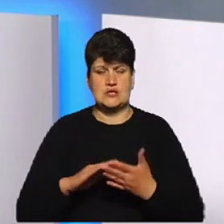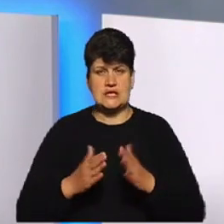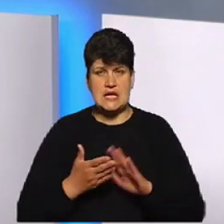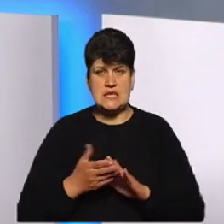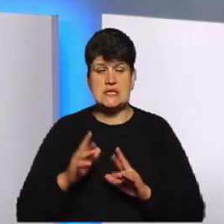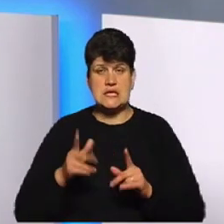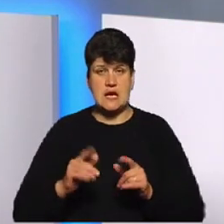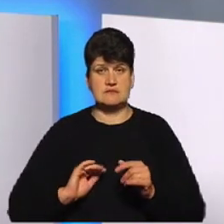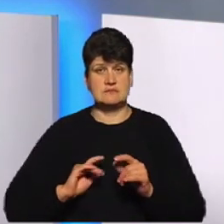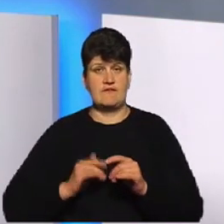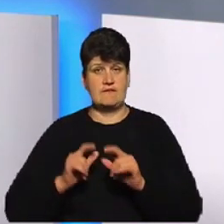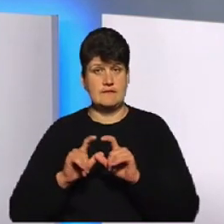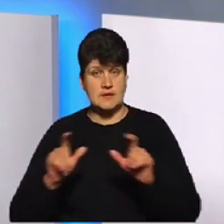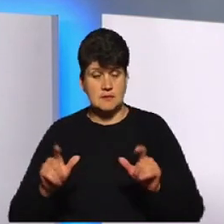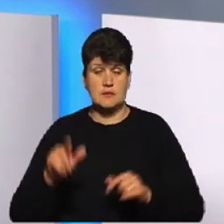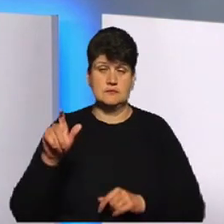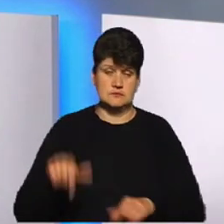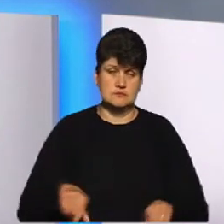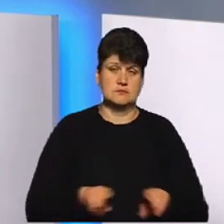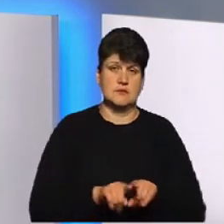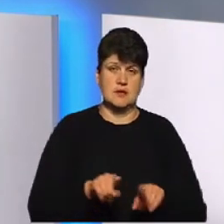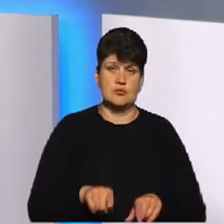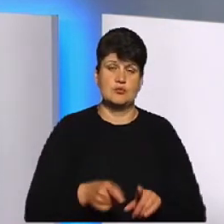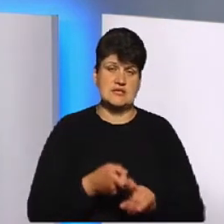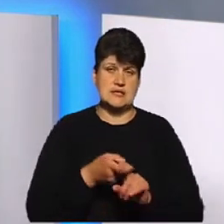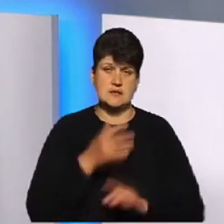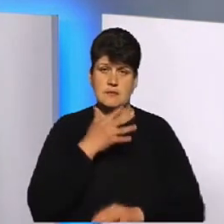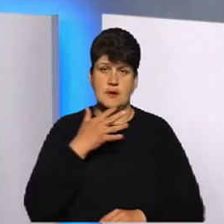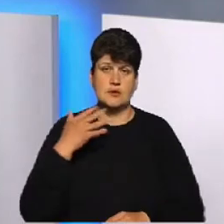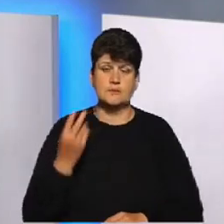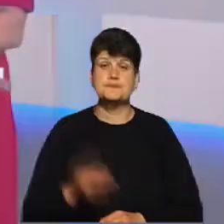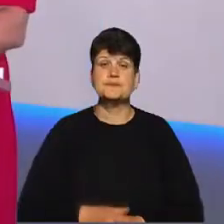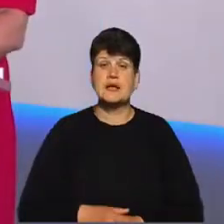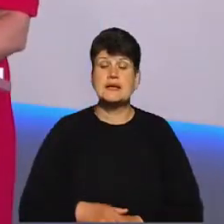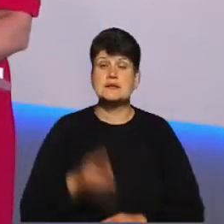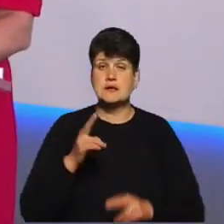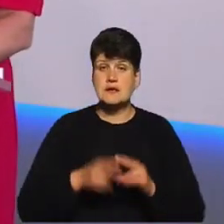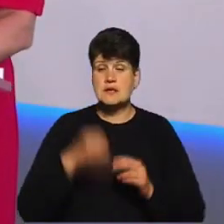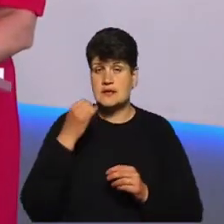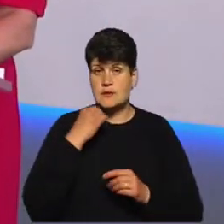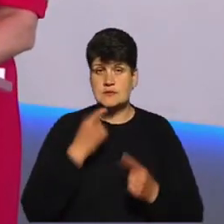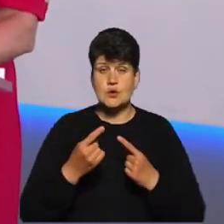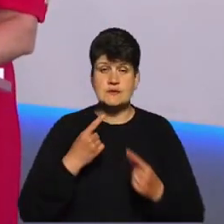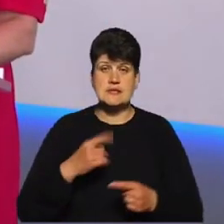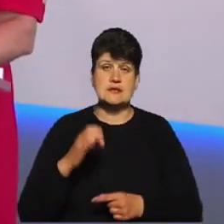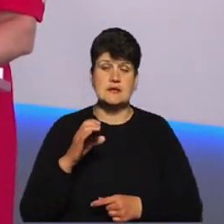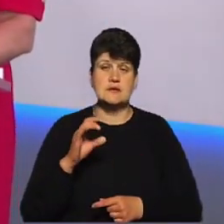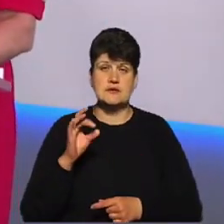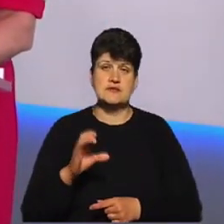туриста залежить дуже багато. Добре, мусимо завершувати. Дуже вам дякую за розмову. Дякую. Ростислав Яцький, екс-керівник управління туризму Тернопільської